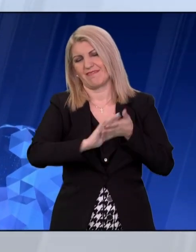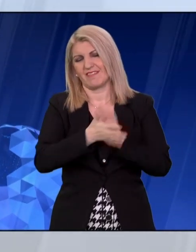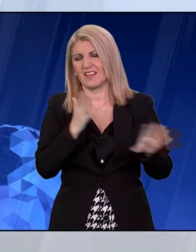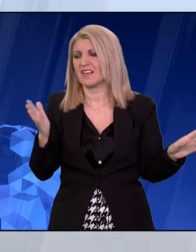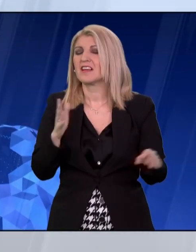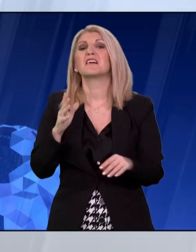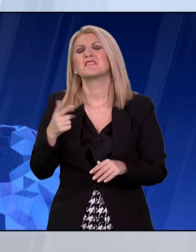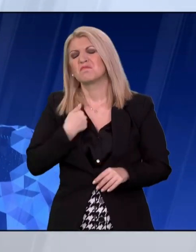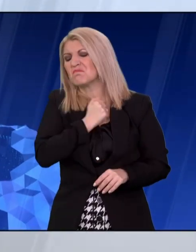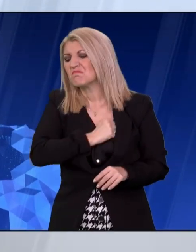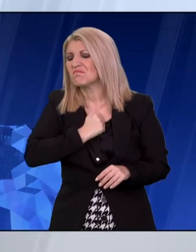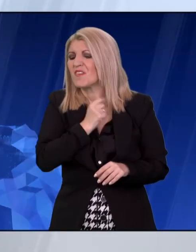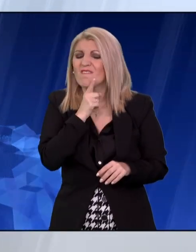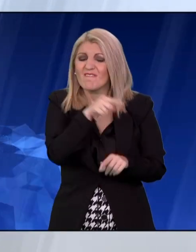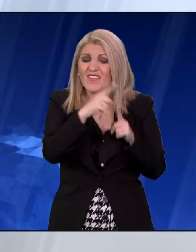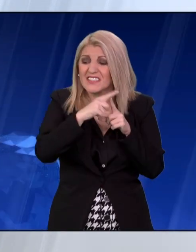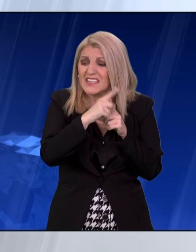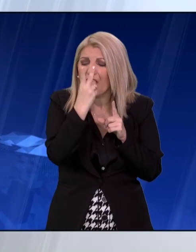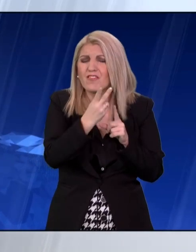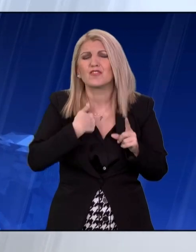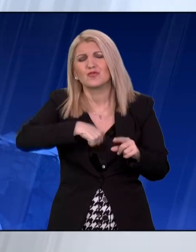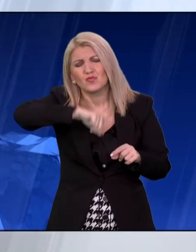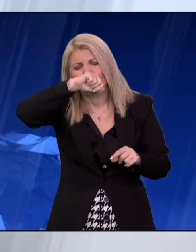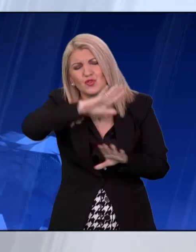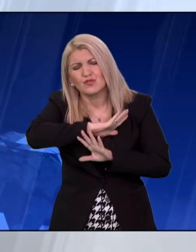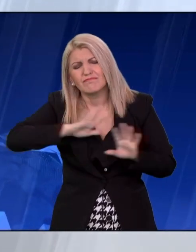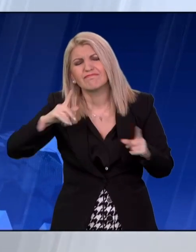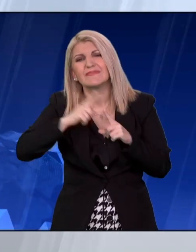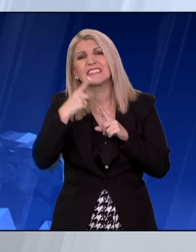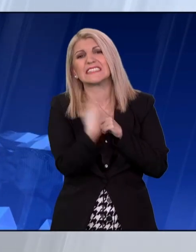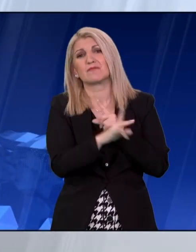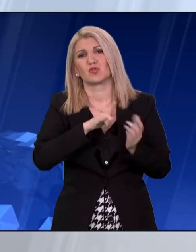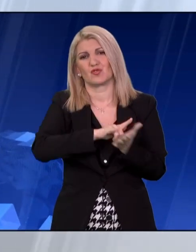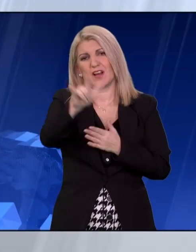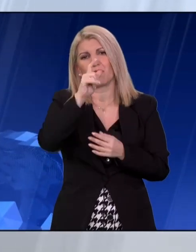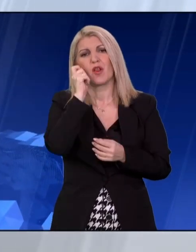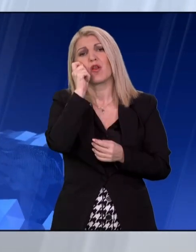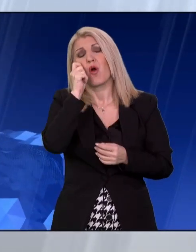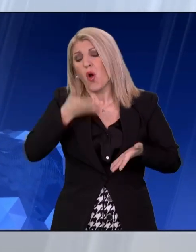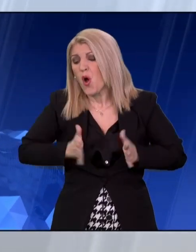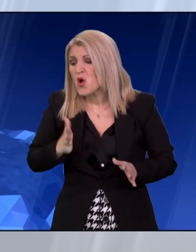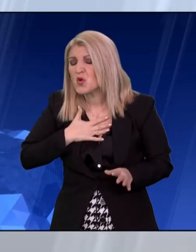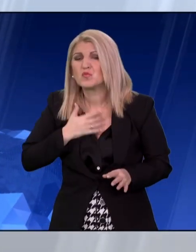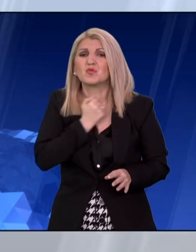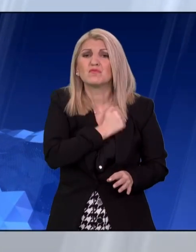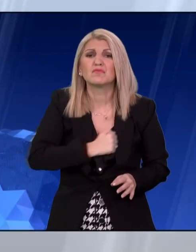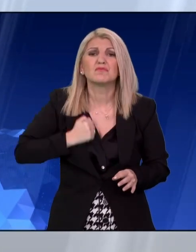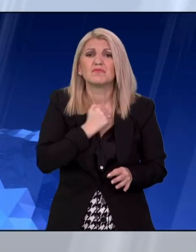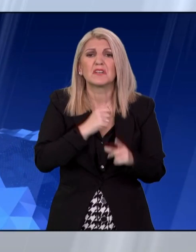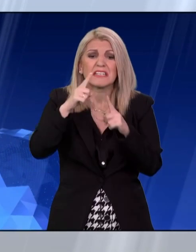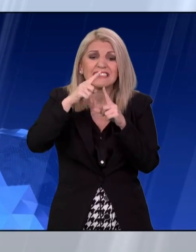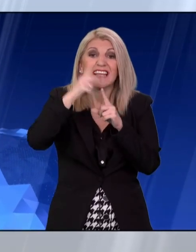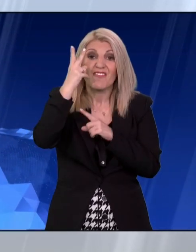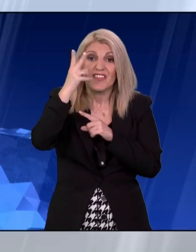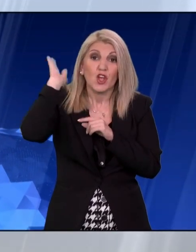2800 συμπλήρωσα και ήτανε στεναχωρημένος επειδή θα κανε την τελευταία πτήση αλλά στο ταυ δίο